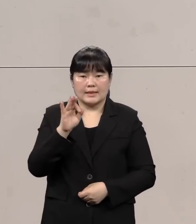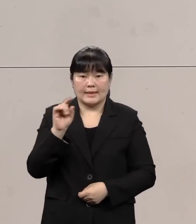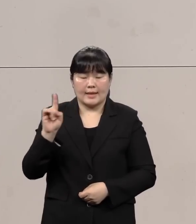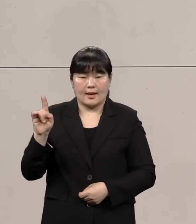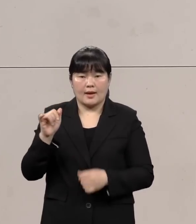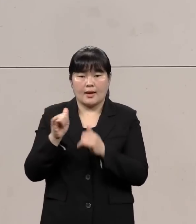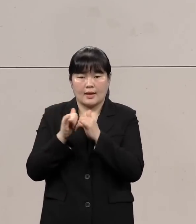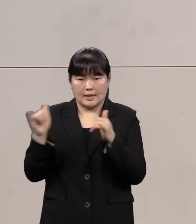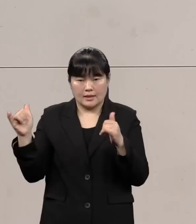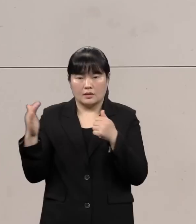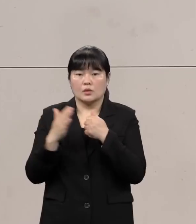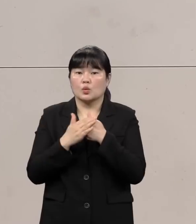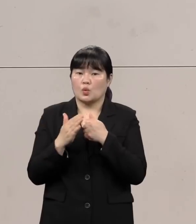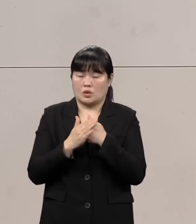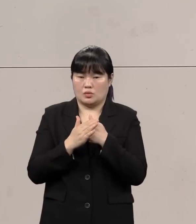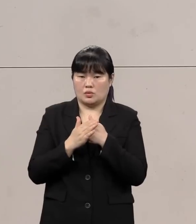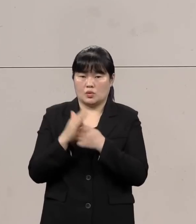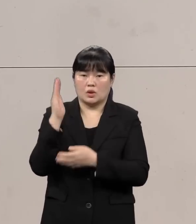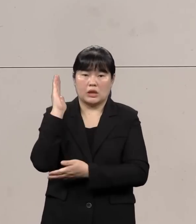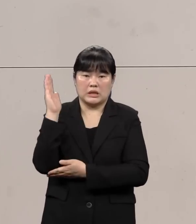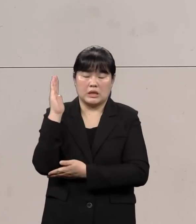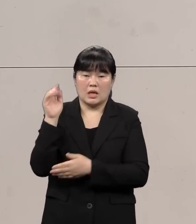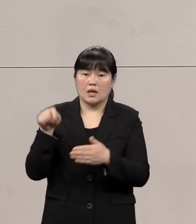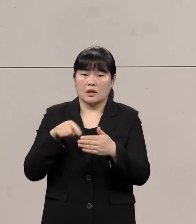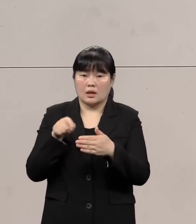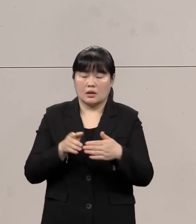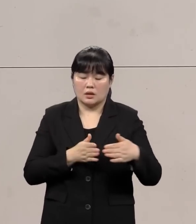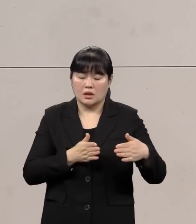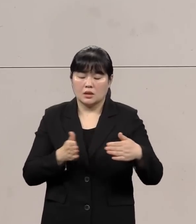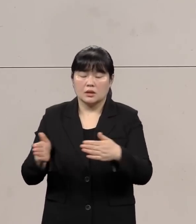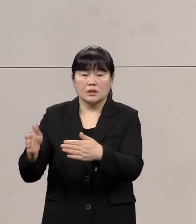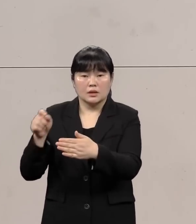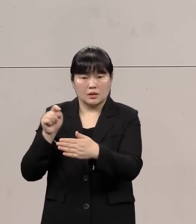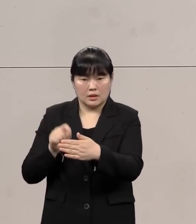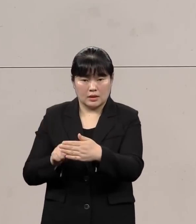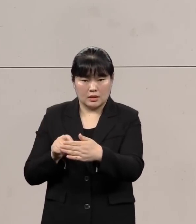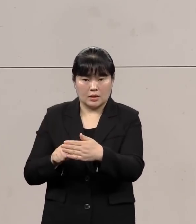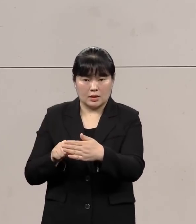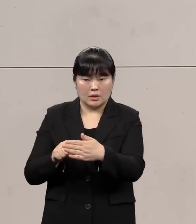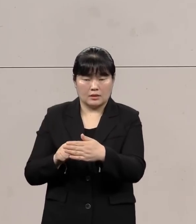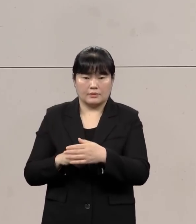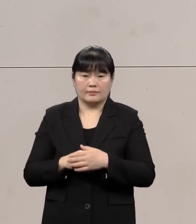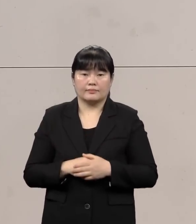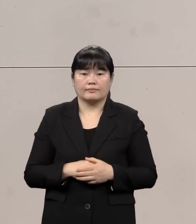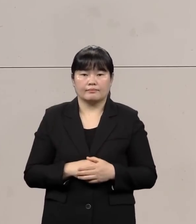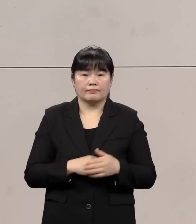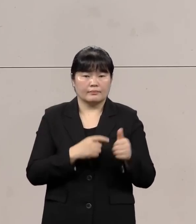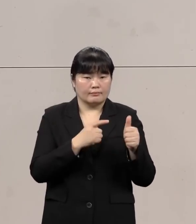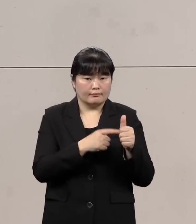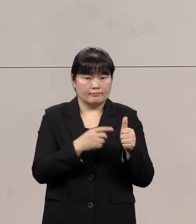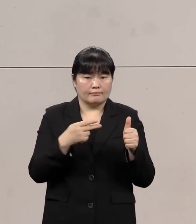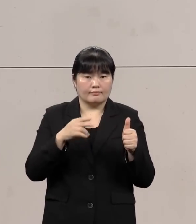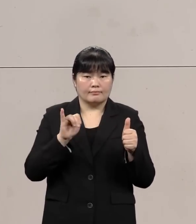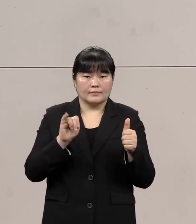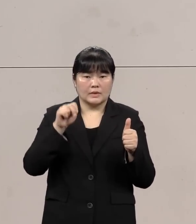유다인이 만나서 모든 것을 털리잖아요 그를 도운게 이제 사마리아인이지만 아마도이